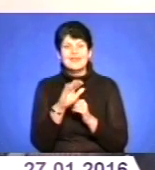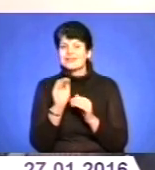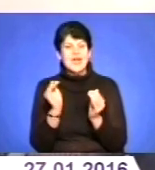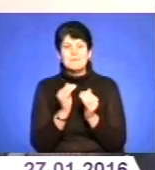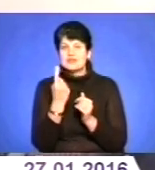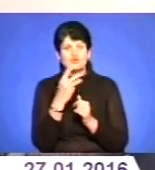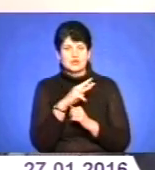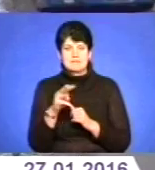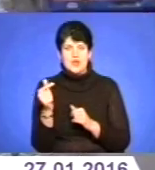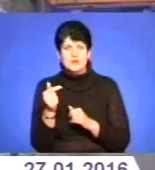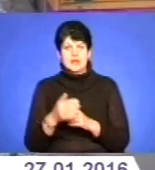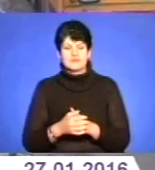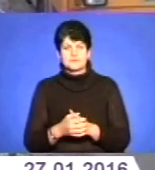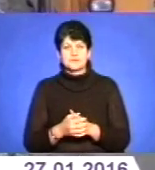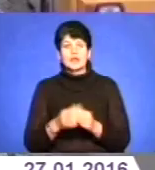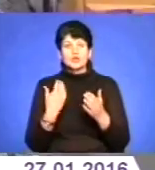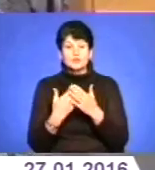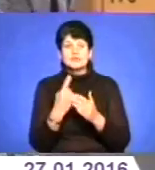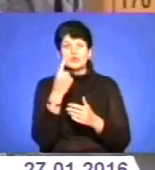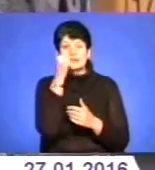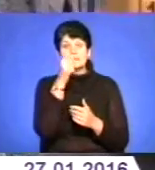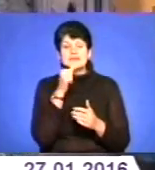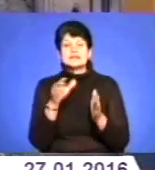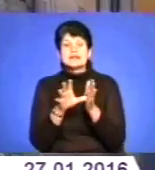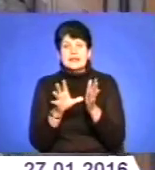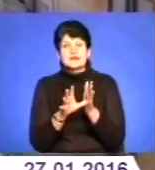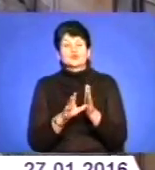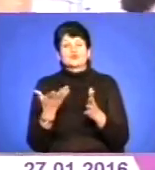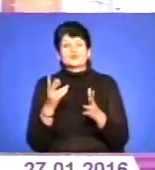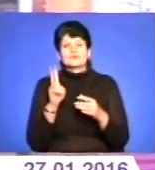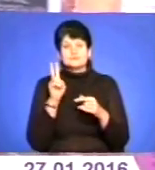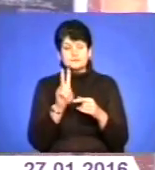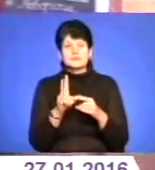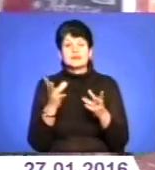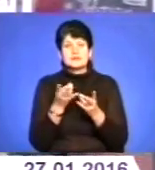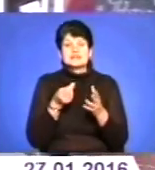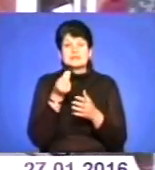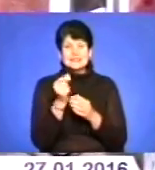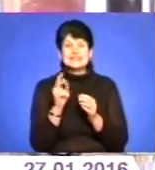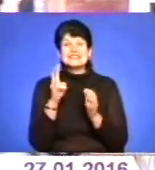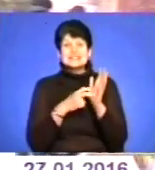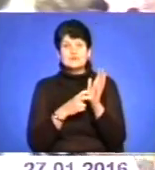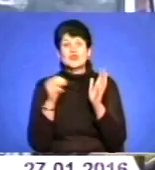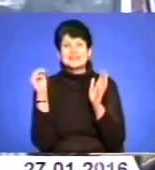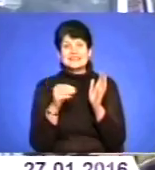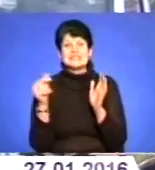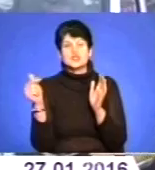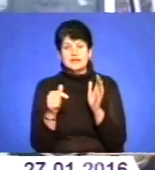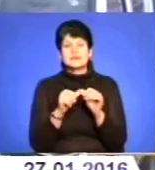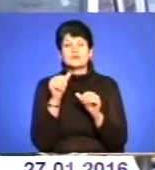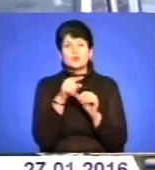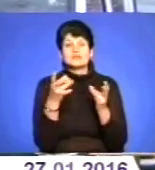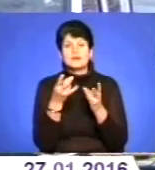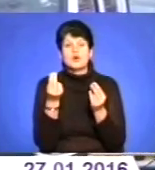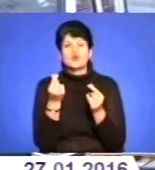менше мільйону гривень. Тобто за місяць за електроенергію «Тернопільелектротранс» муситиме сплатити 700 тисяч гривень. Крім того, потрібні